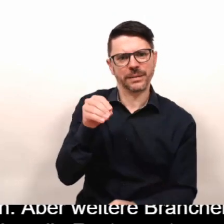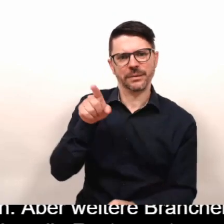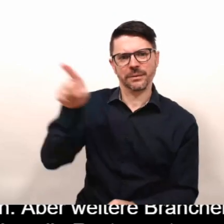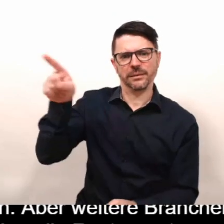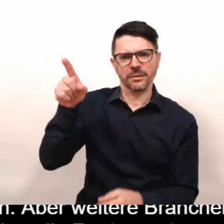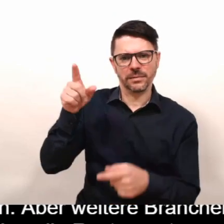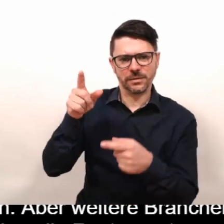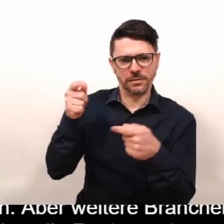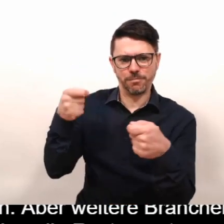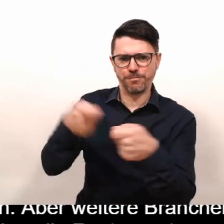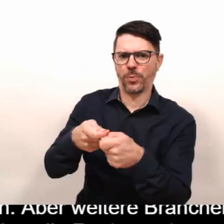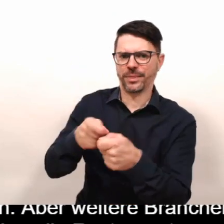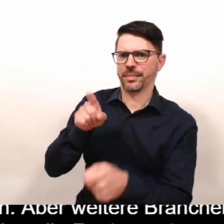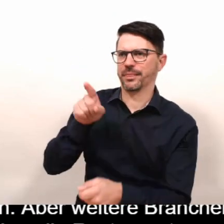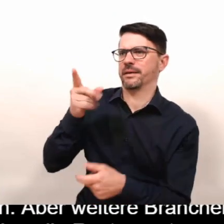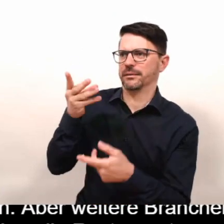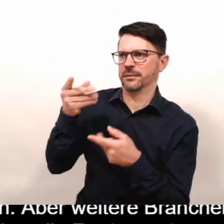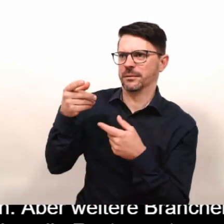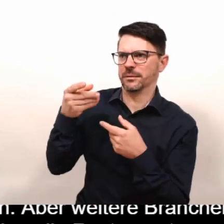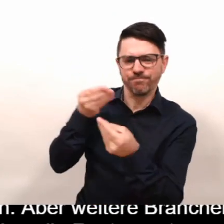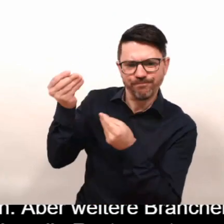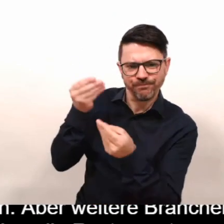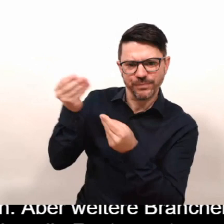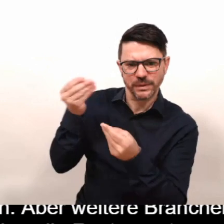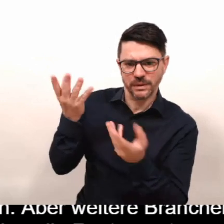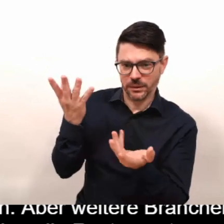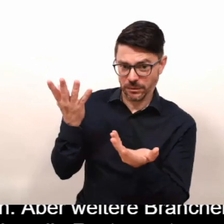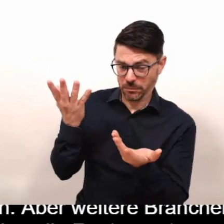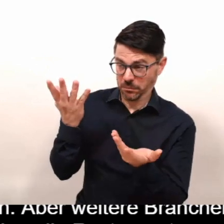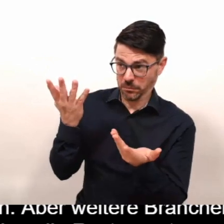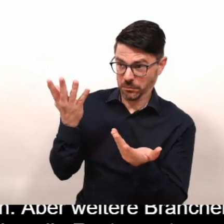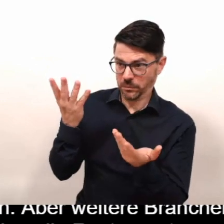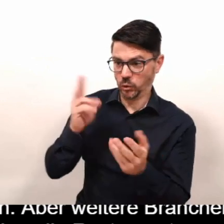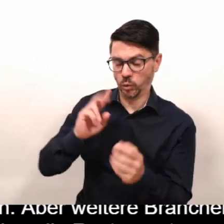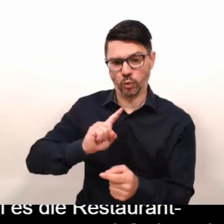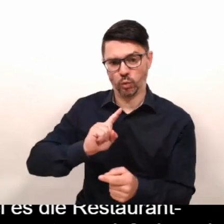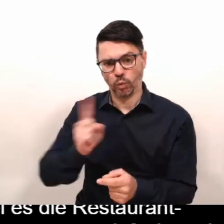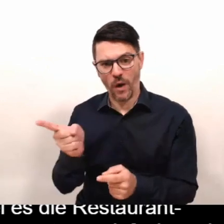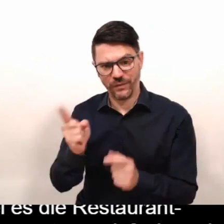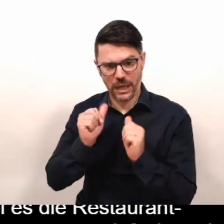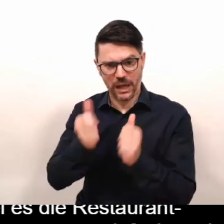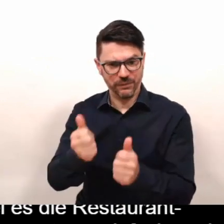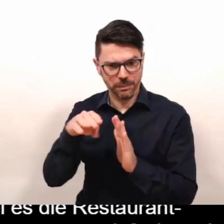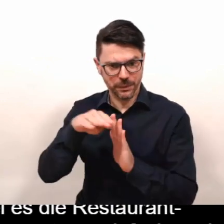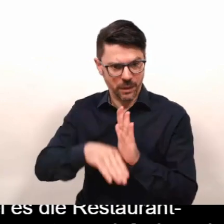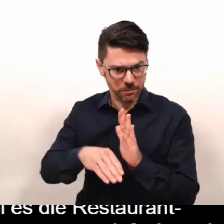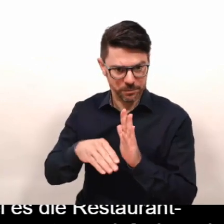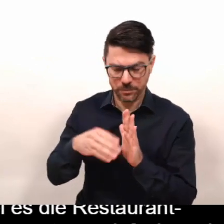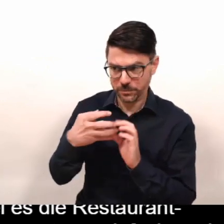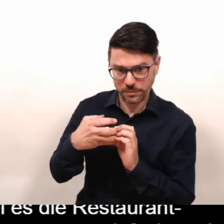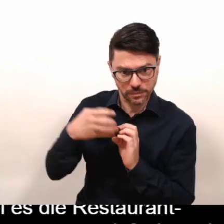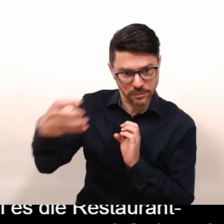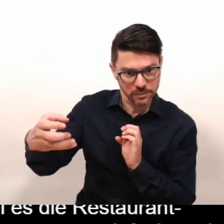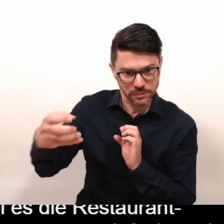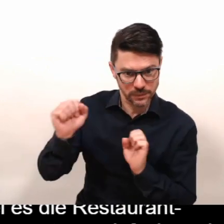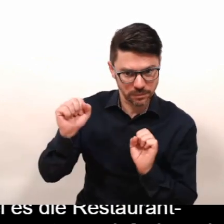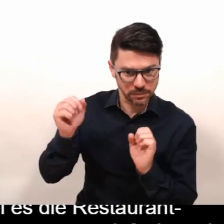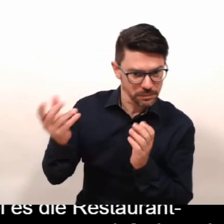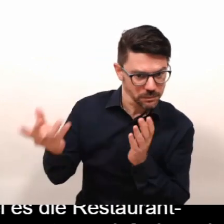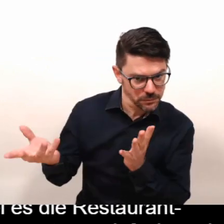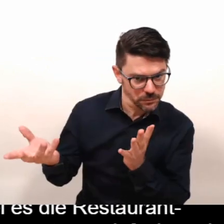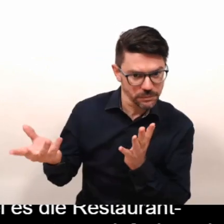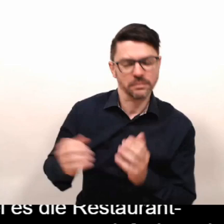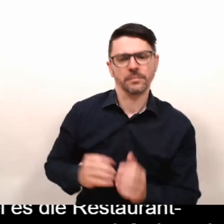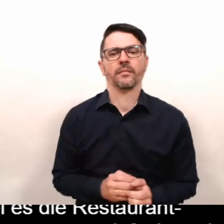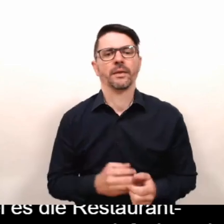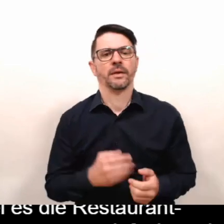Geld weiterfinanzieren, gewisse Branchen, die eben in Mai und Juni noch nicht auf dem Trockenen sind, um denen gezielt zu